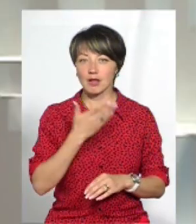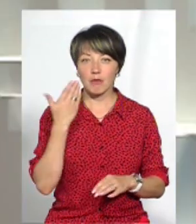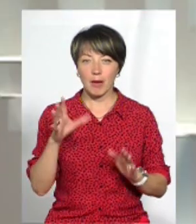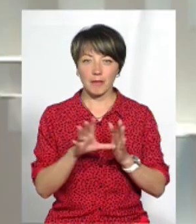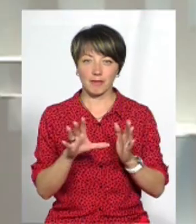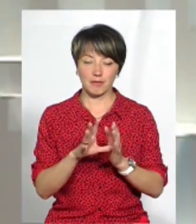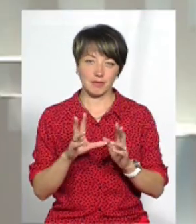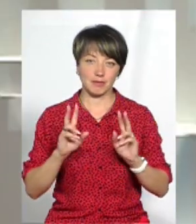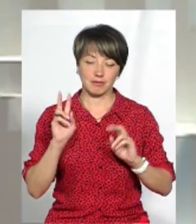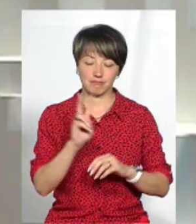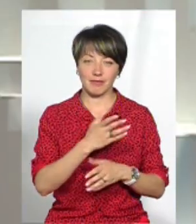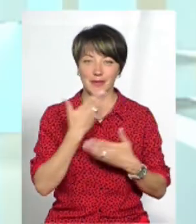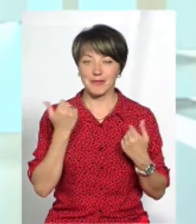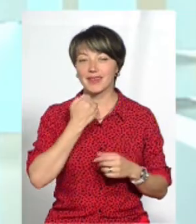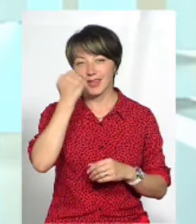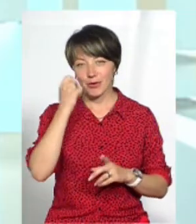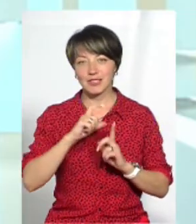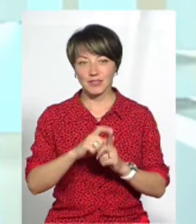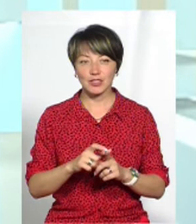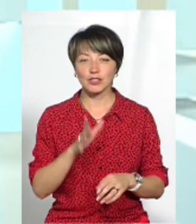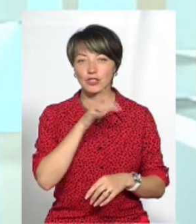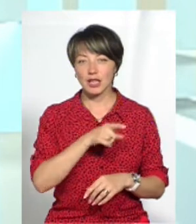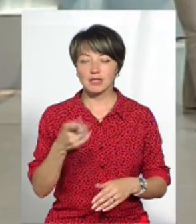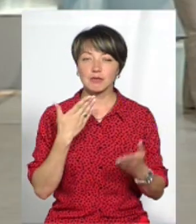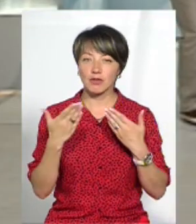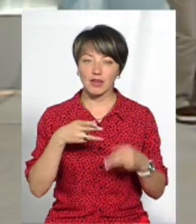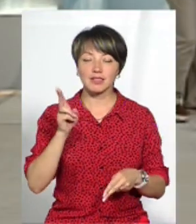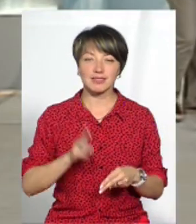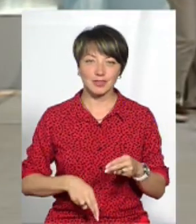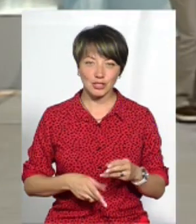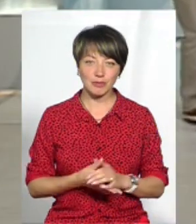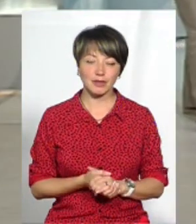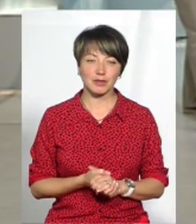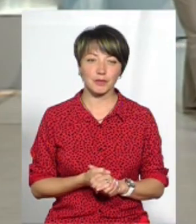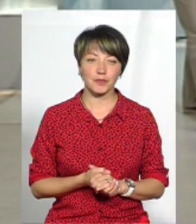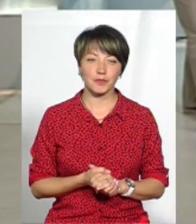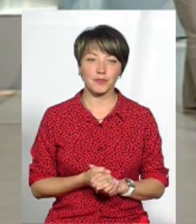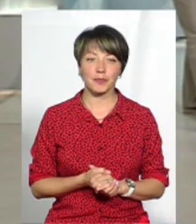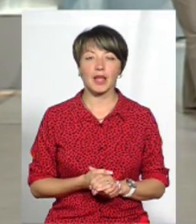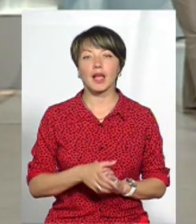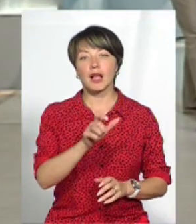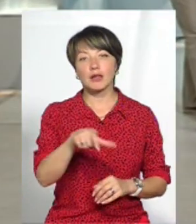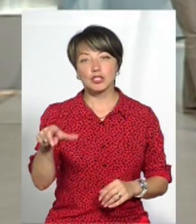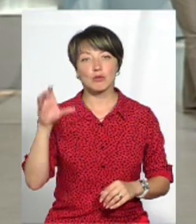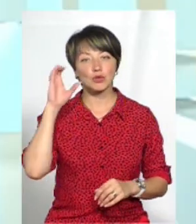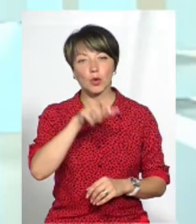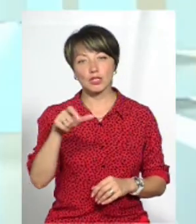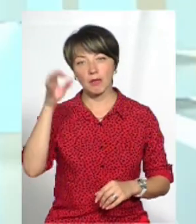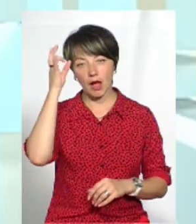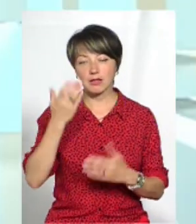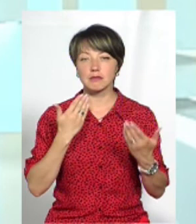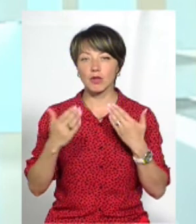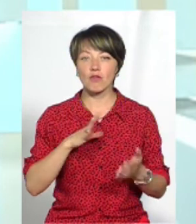підключення. Так, дякую вам за відповіді. Час для нашого спілкування добіг кінця. Глядачам і слухачам нагадую,